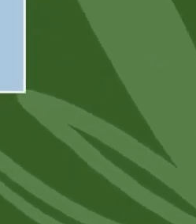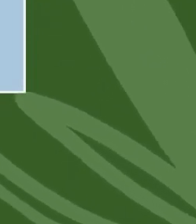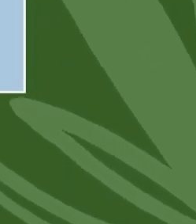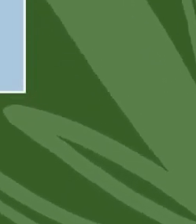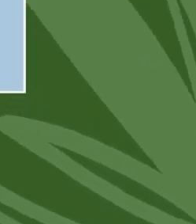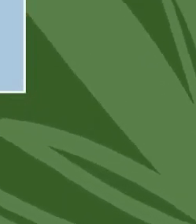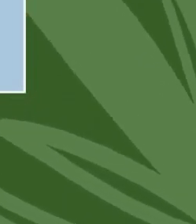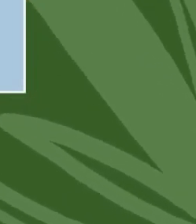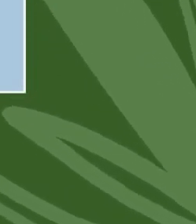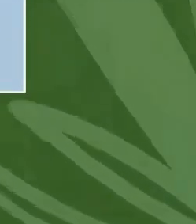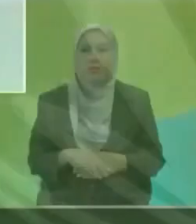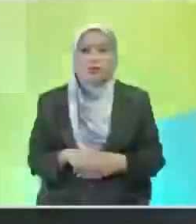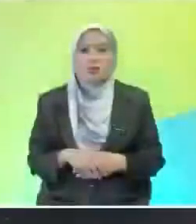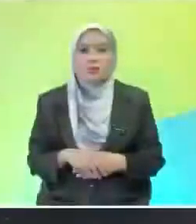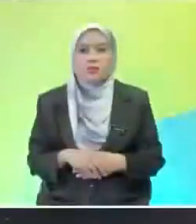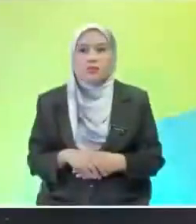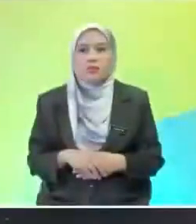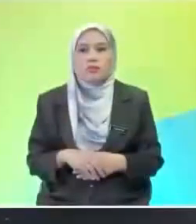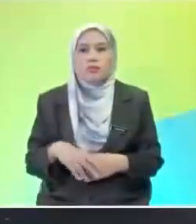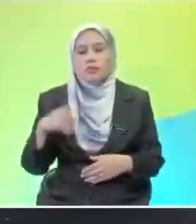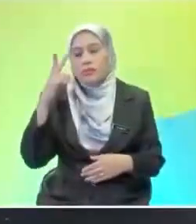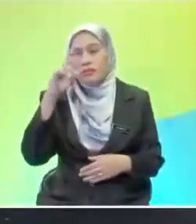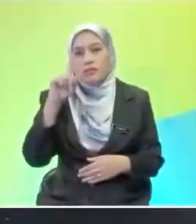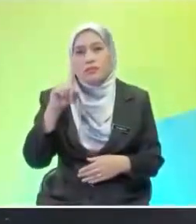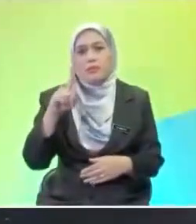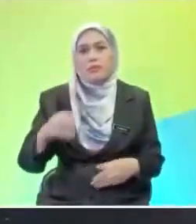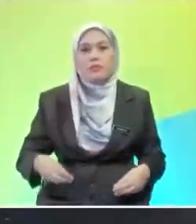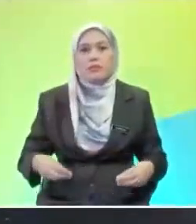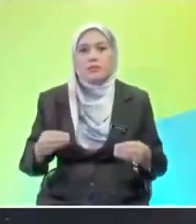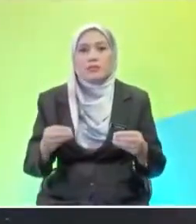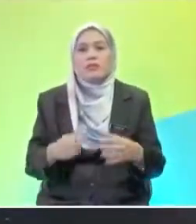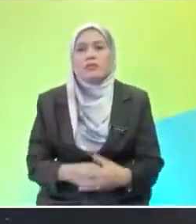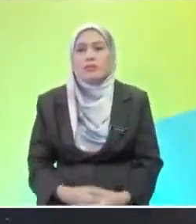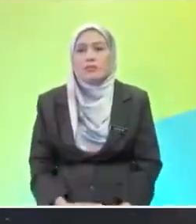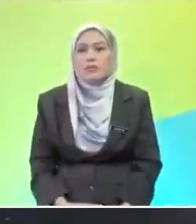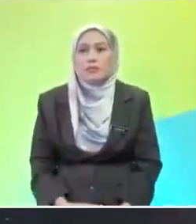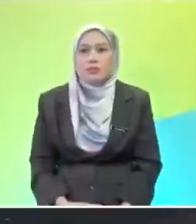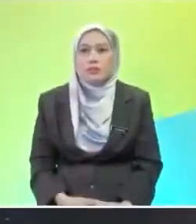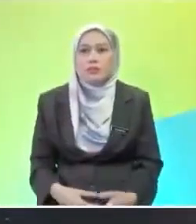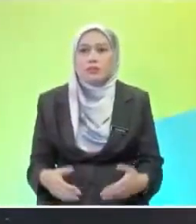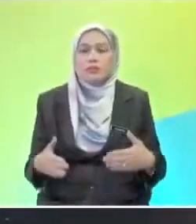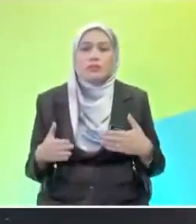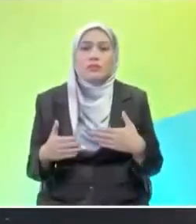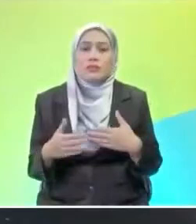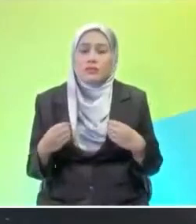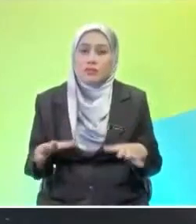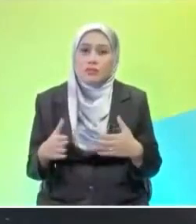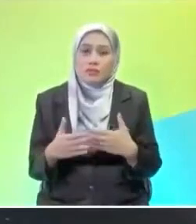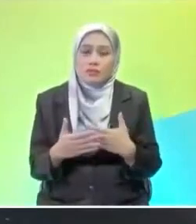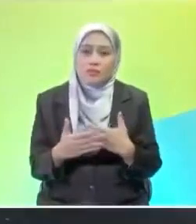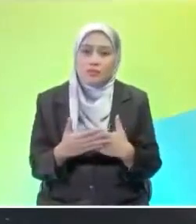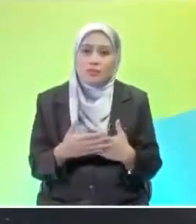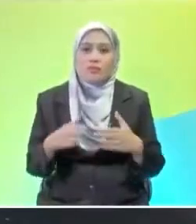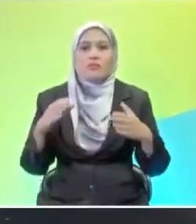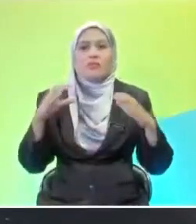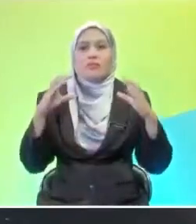Okey, cikgu bagi Rashmita satu bintang. Satu bintang. Cikgu, baiklah memandangkan kita telah pun sampai di penghujung kelas kita hari ini kan